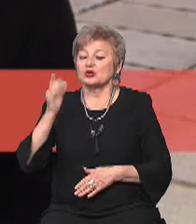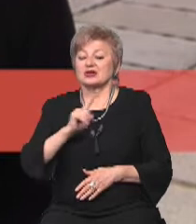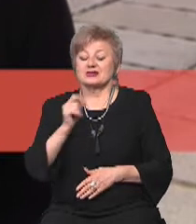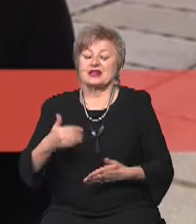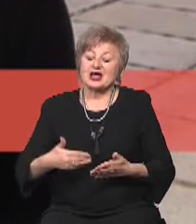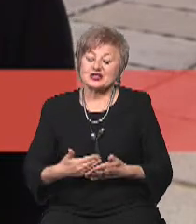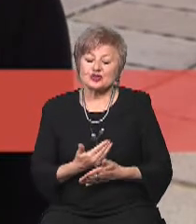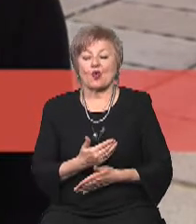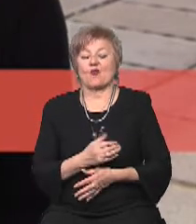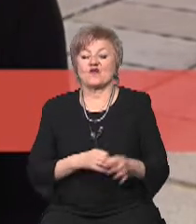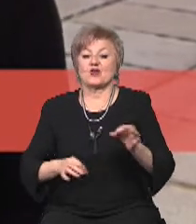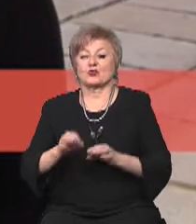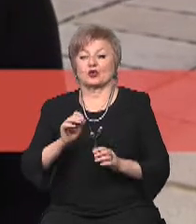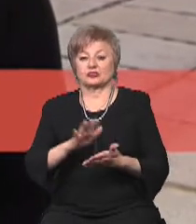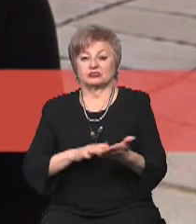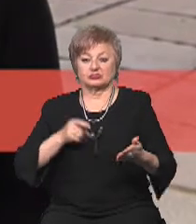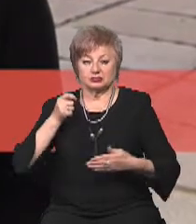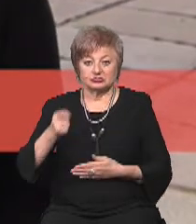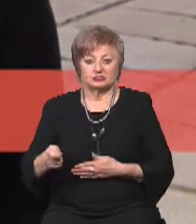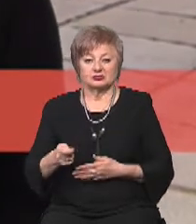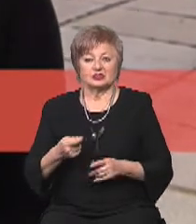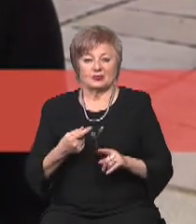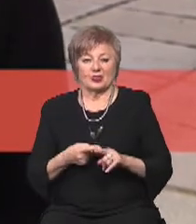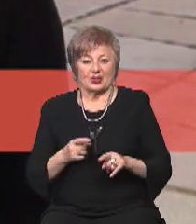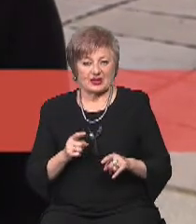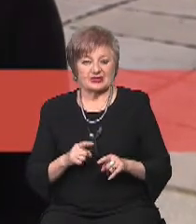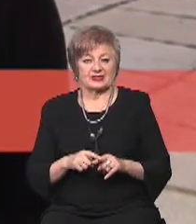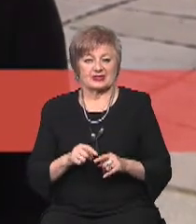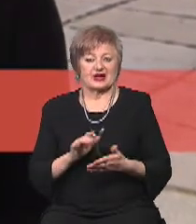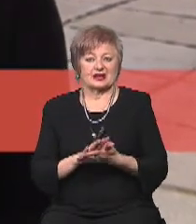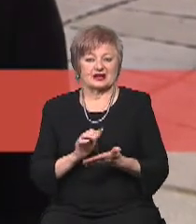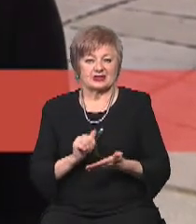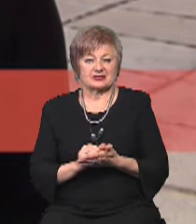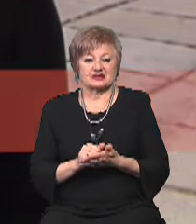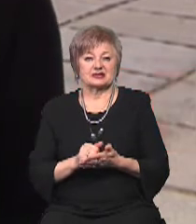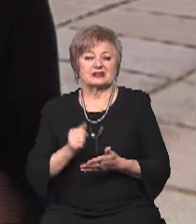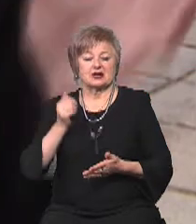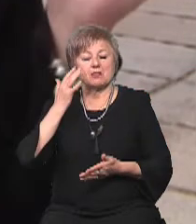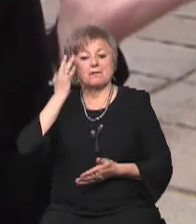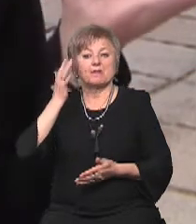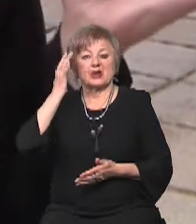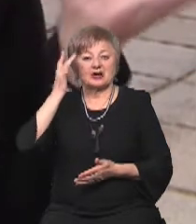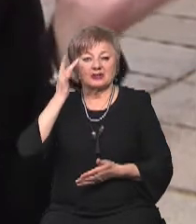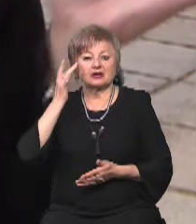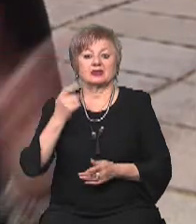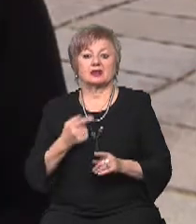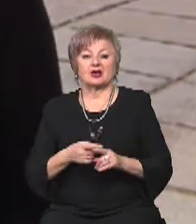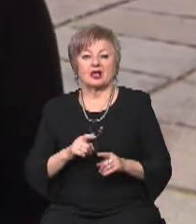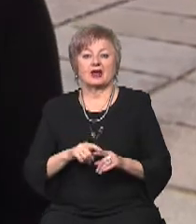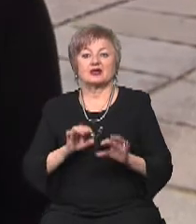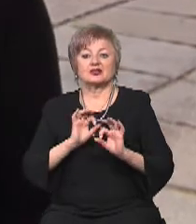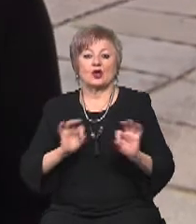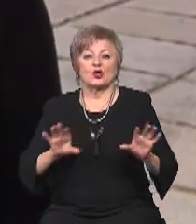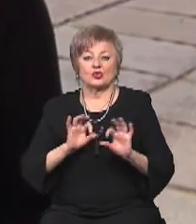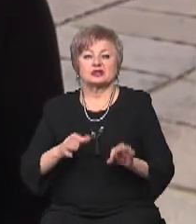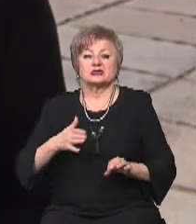який ми подали в цьому році. Це проєкт називається «Вітрила мрій». це освітлення, фасадне освітлення